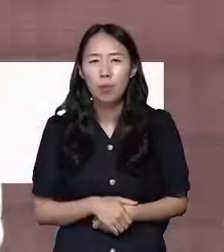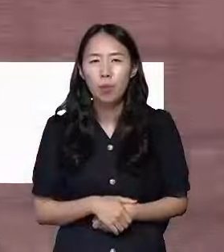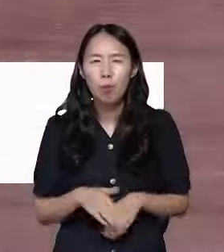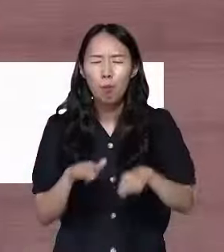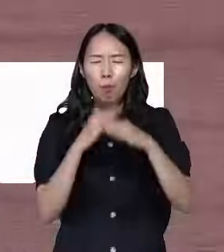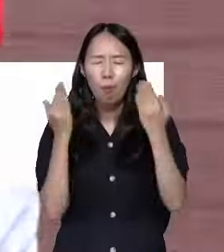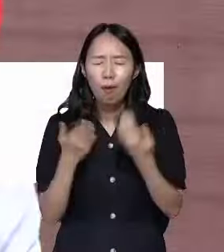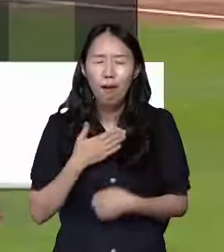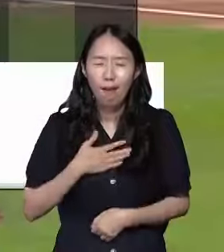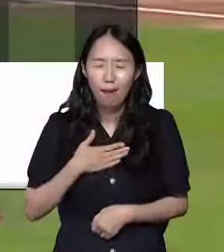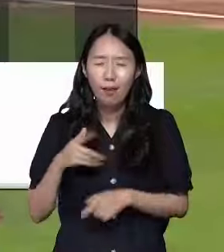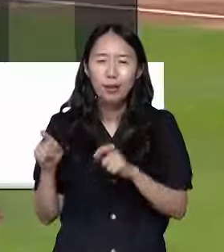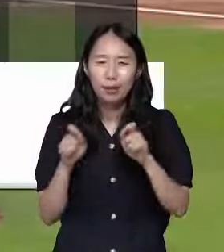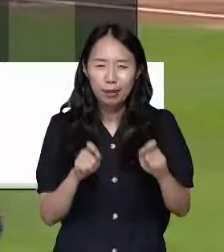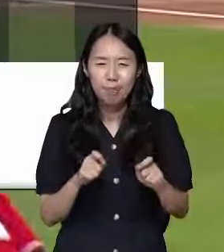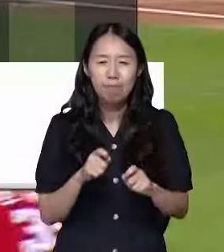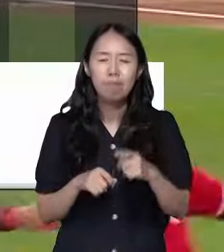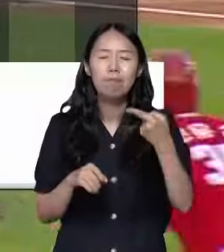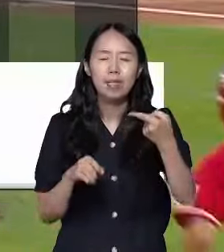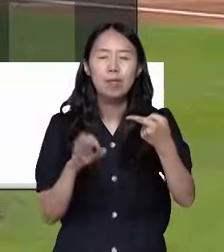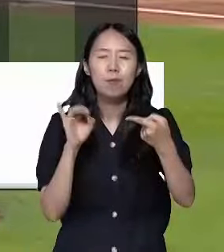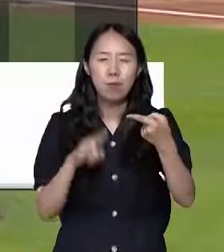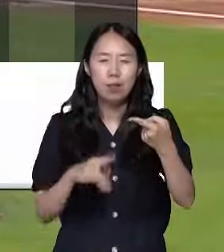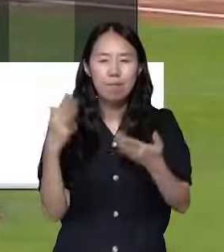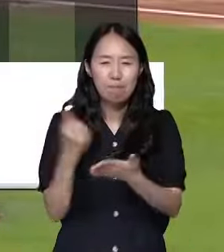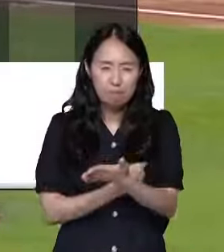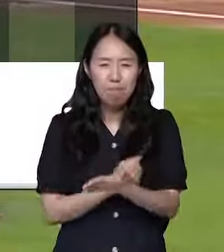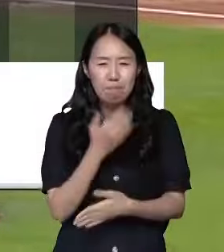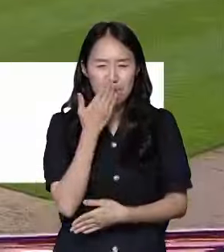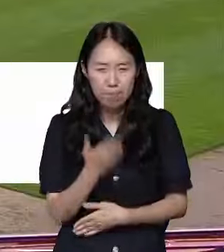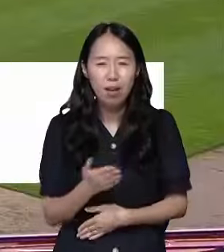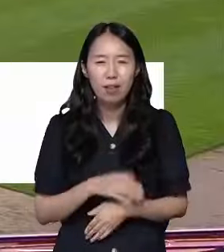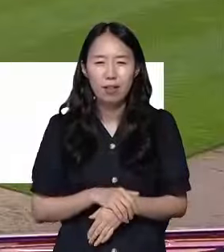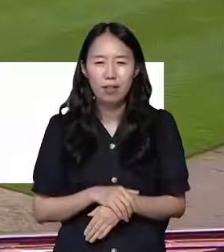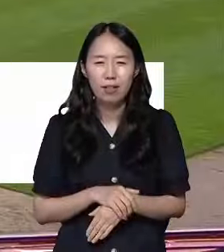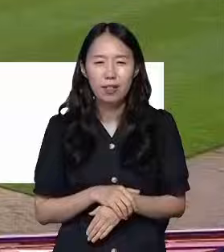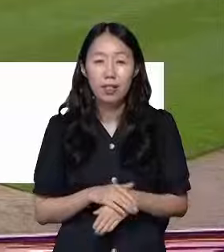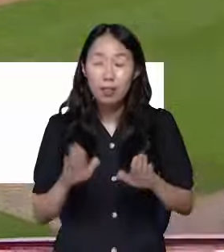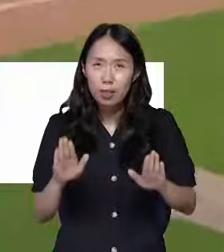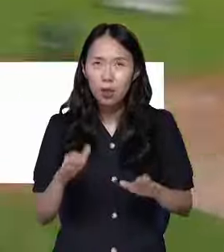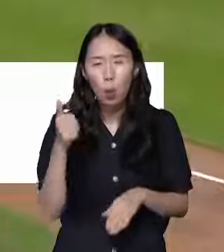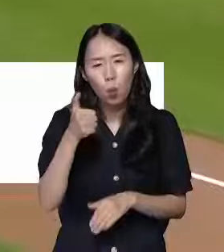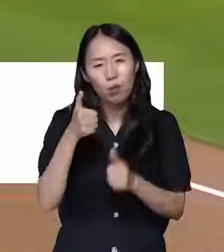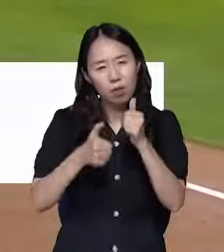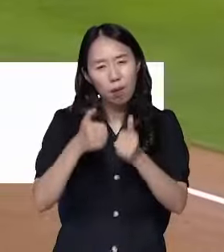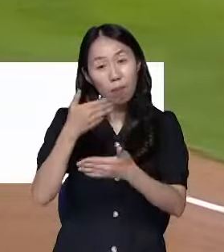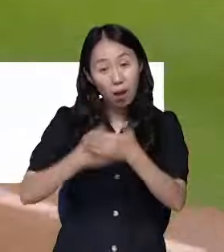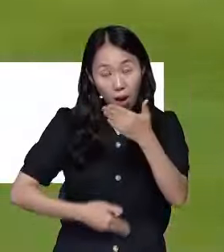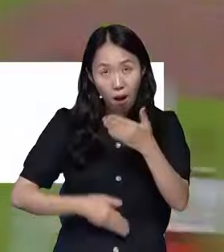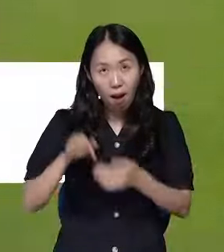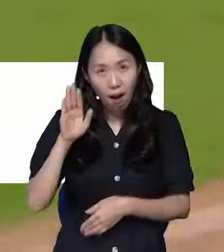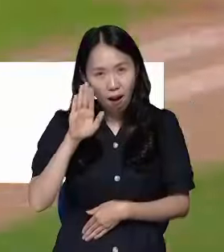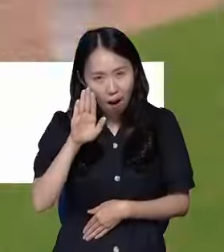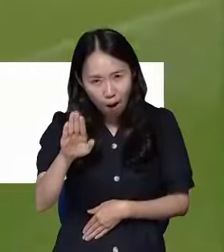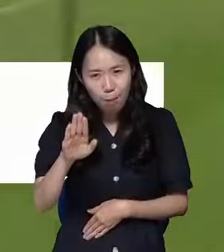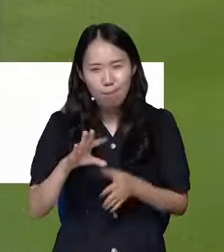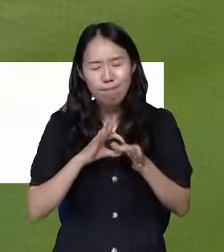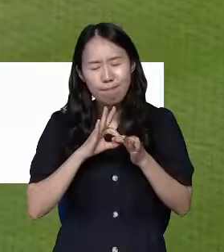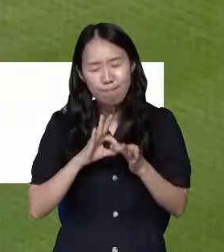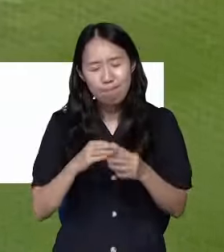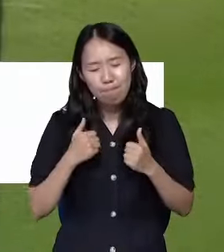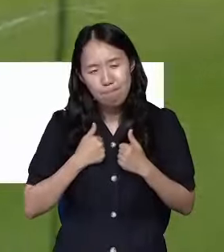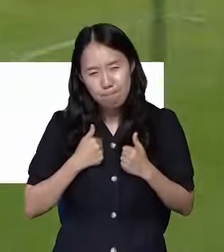1등 할 거고 또 지금 하고 있습니다. 얼마 이제 한 50경기 남았는데 앞으로도 이 감들 다